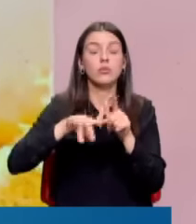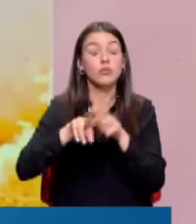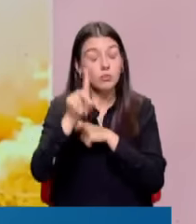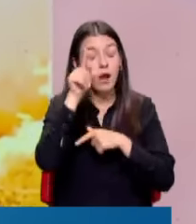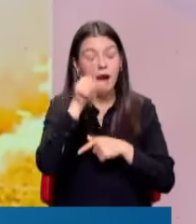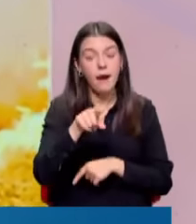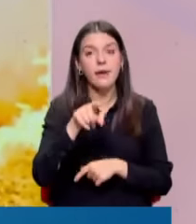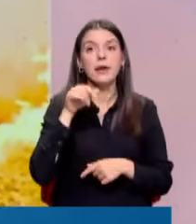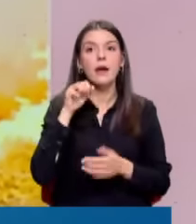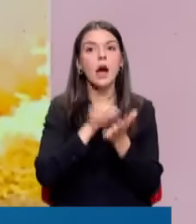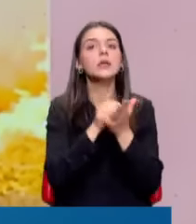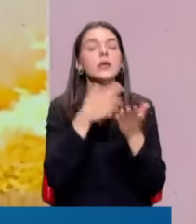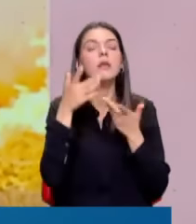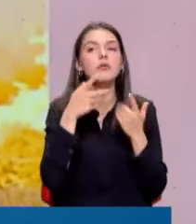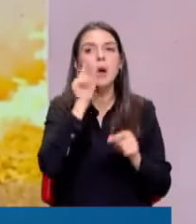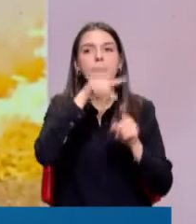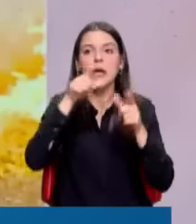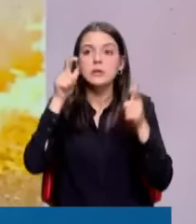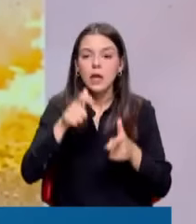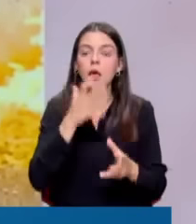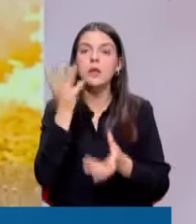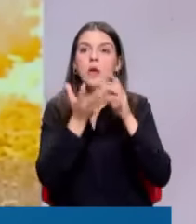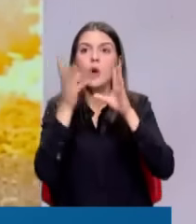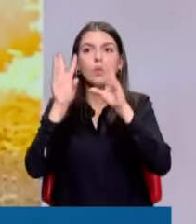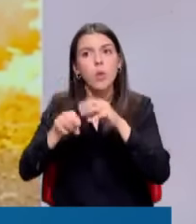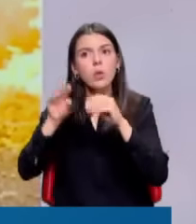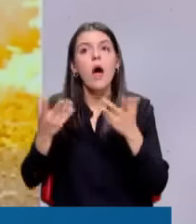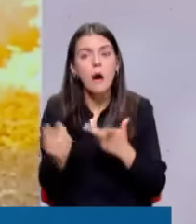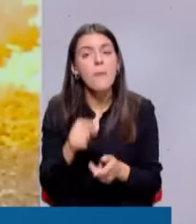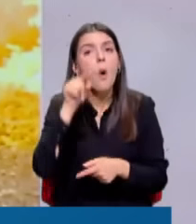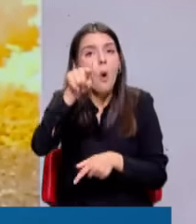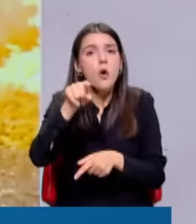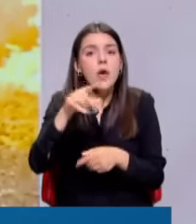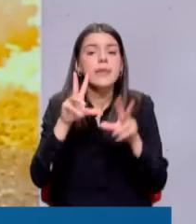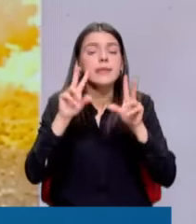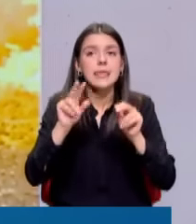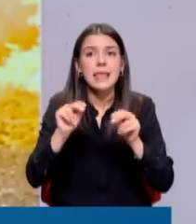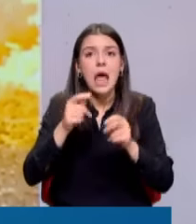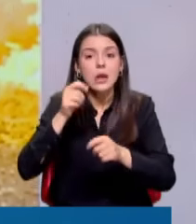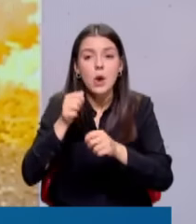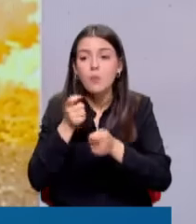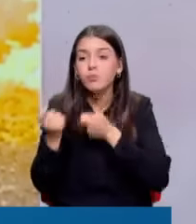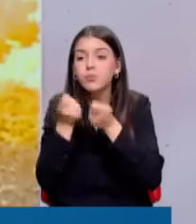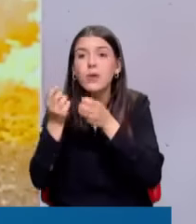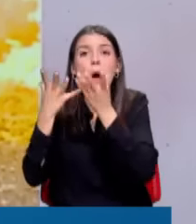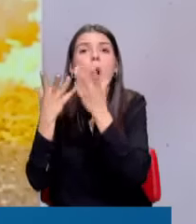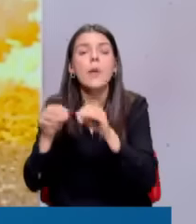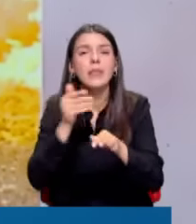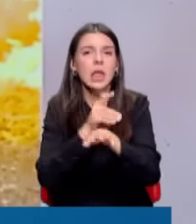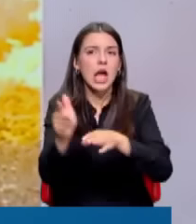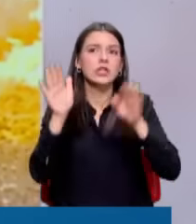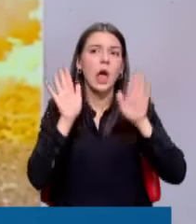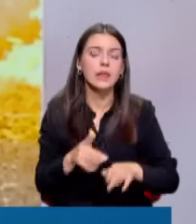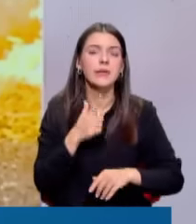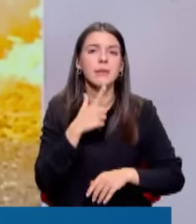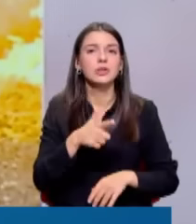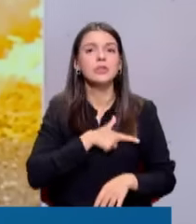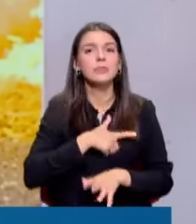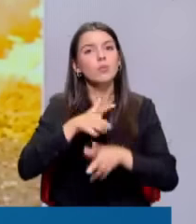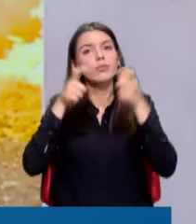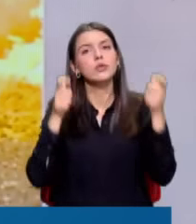aktarıyor. Bazı yerlerde yangın kolayca söndürülebilirdi ama oralara da yeterli müdahale olmadı, maalesef geç kalındı demiş.